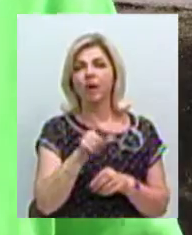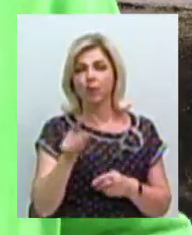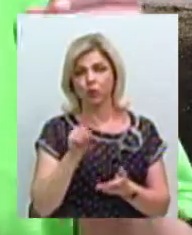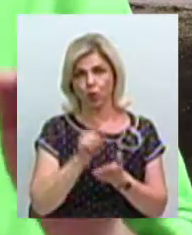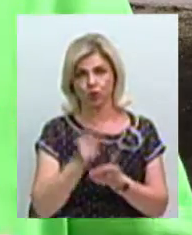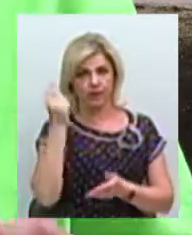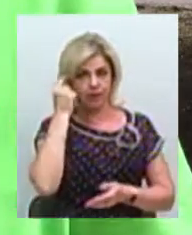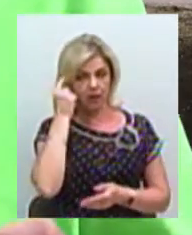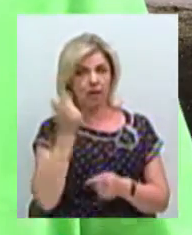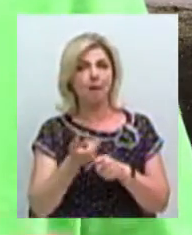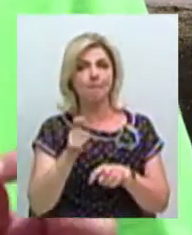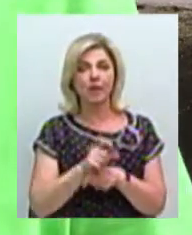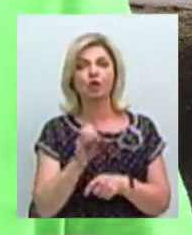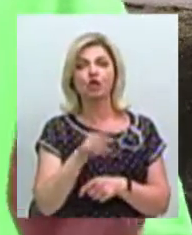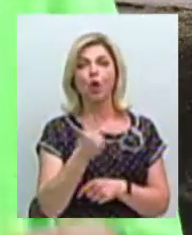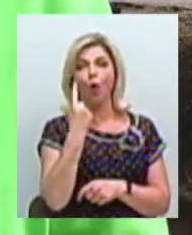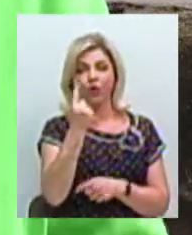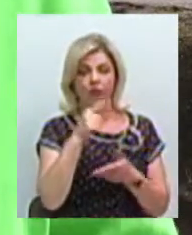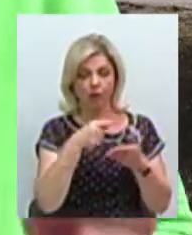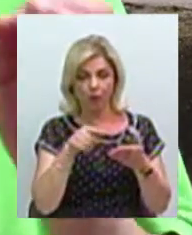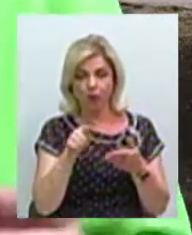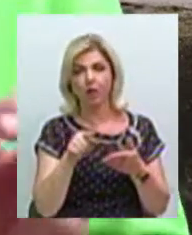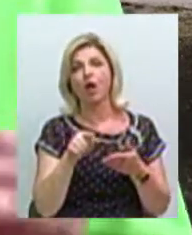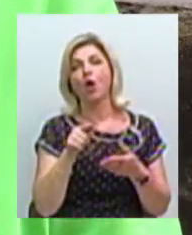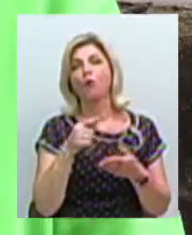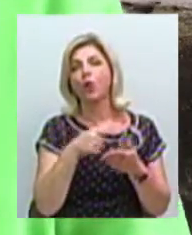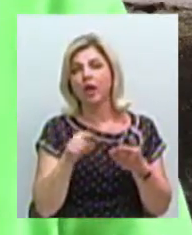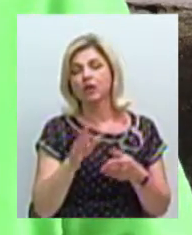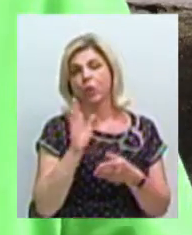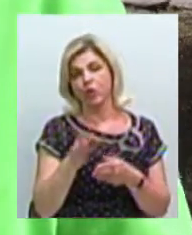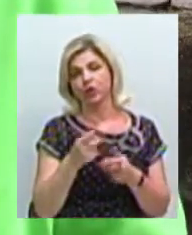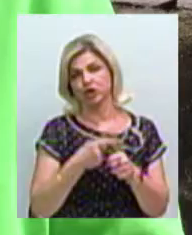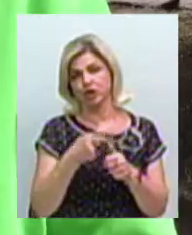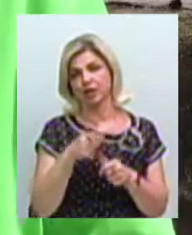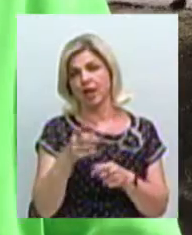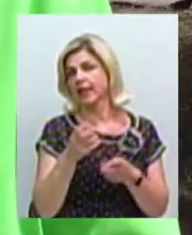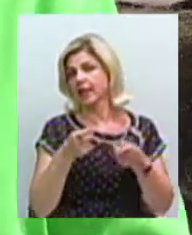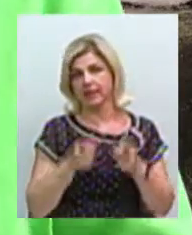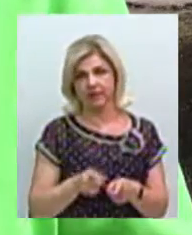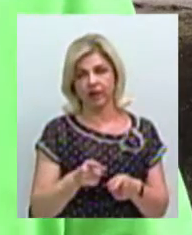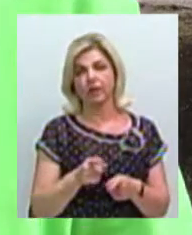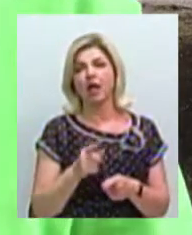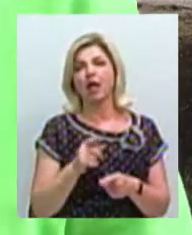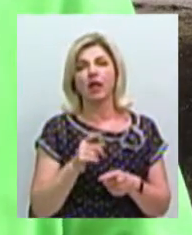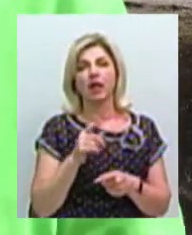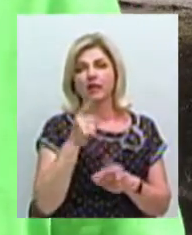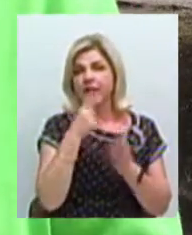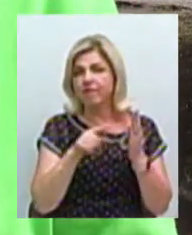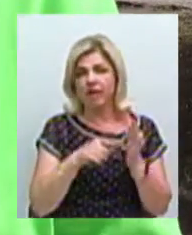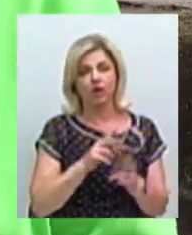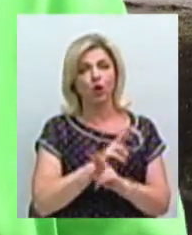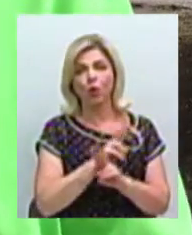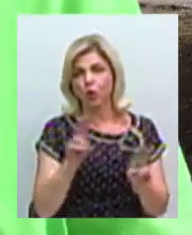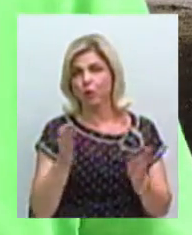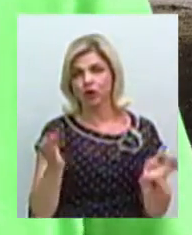що більш ніж одна позначка в бюлетені, бюлетень буде признано недійсним. Тобто не вірте нікому і